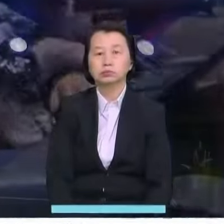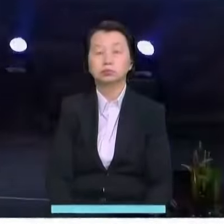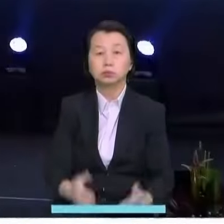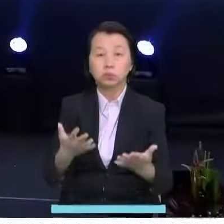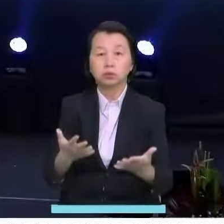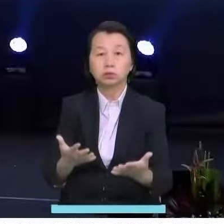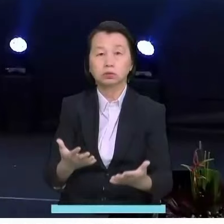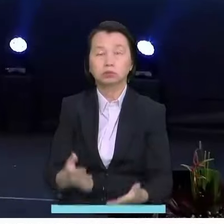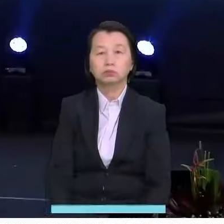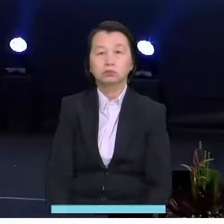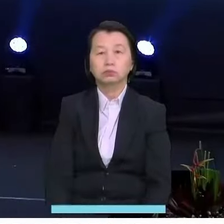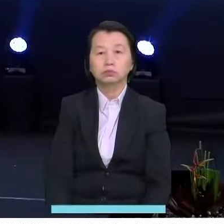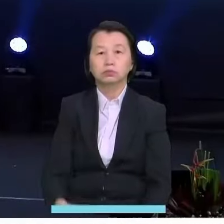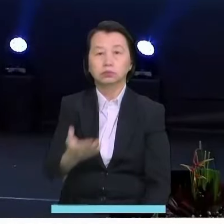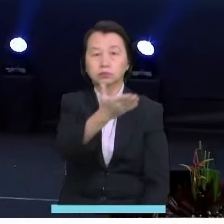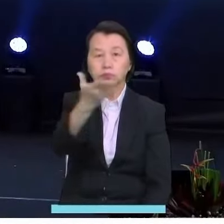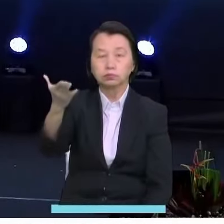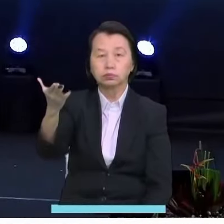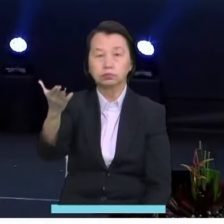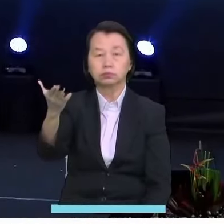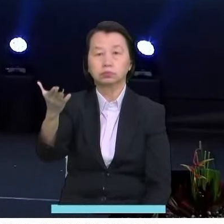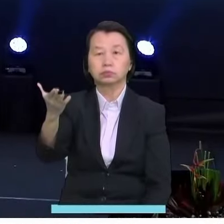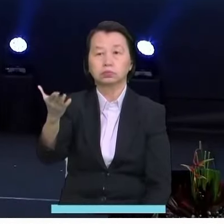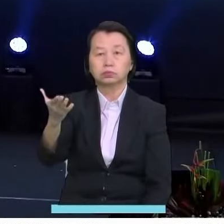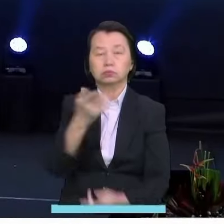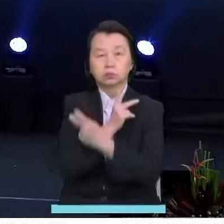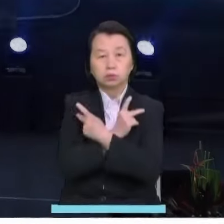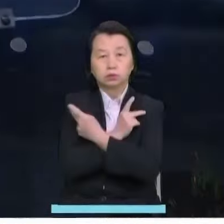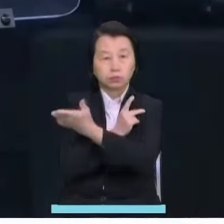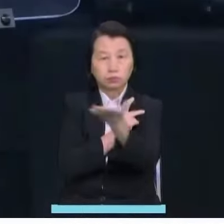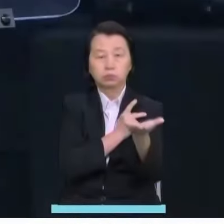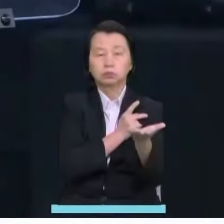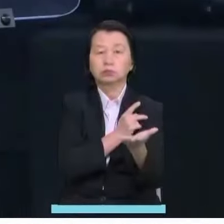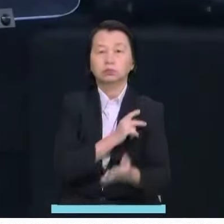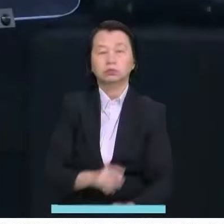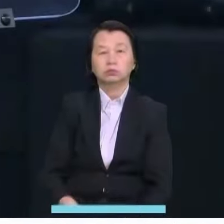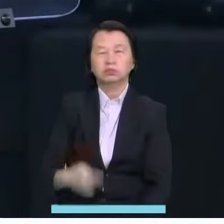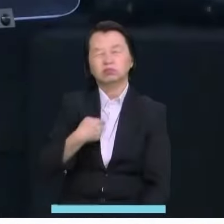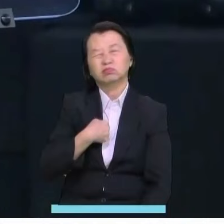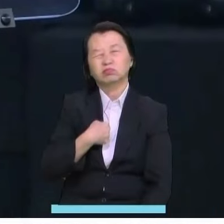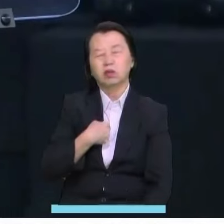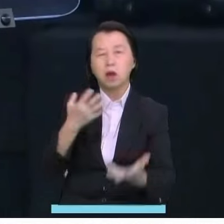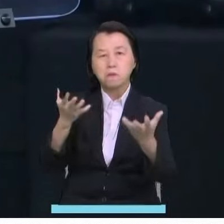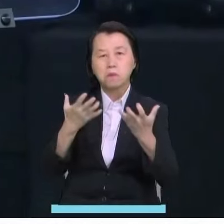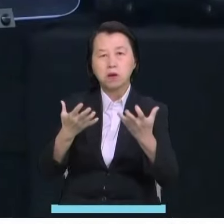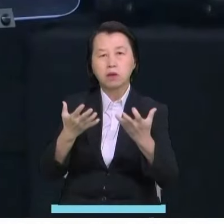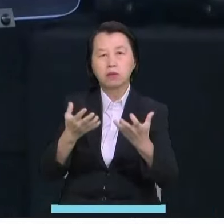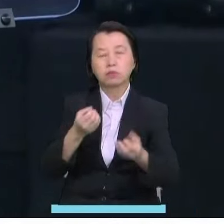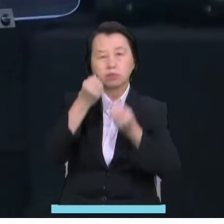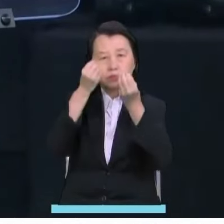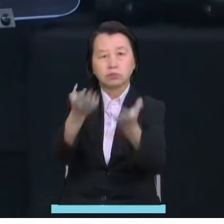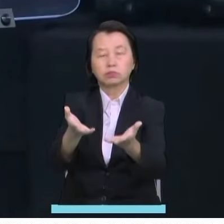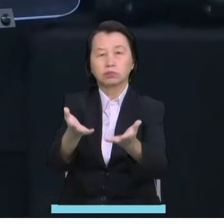Jadi saudara dan saudari-saudari yang dikasihi sekalian, saya mau manfaatkan